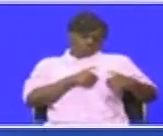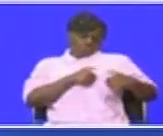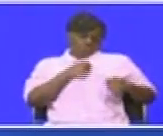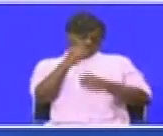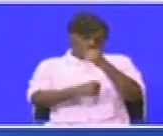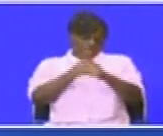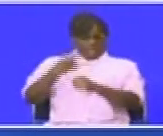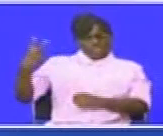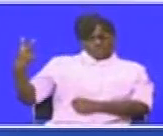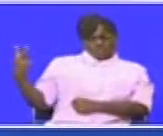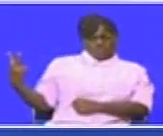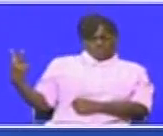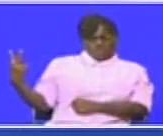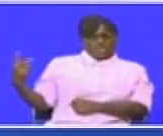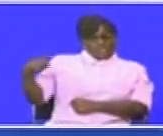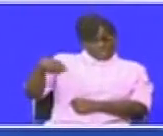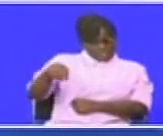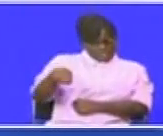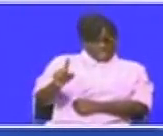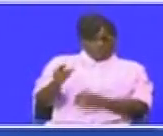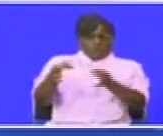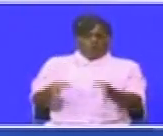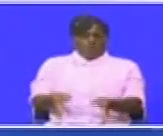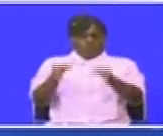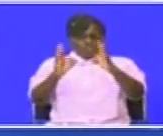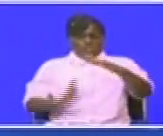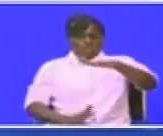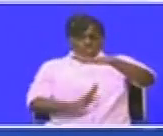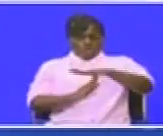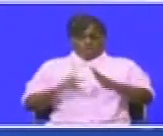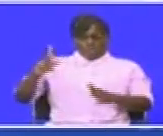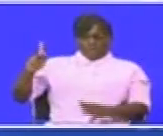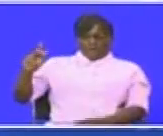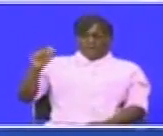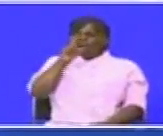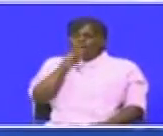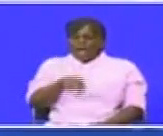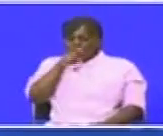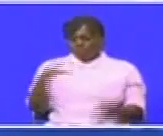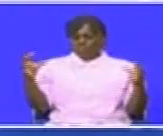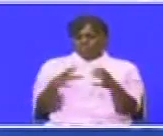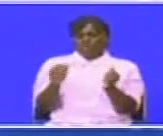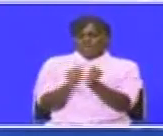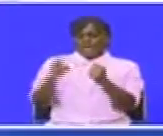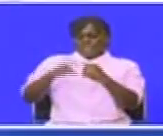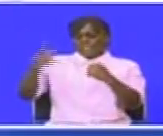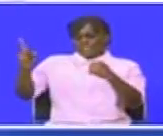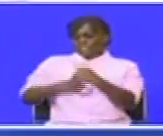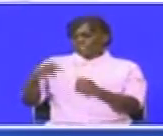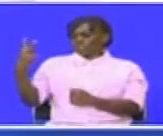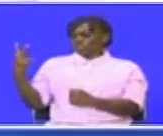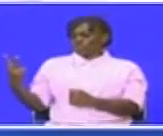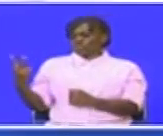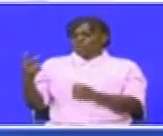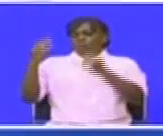kwa miaka miwili, wakati huu alikuwa kama afisa mkuu mtendaji wa chama cha KANU. Mwaka 1962 Kibaki